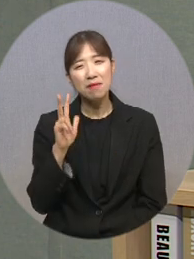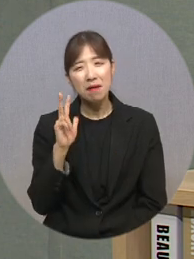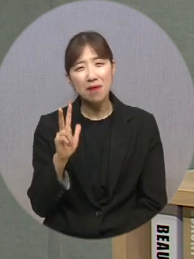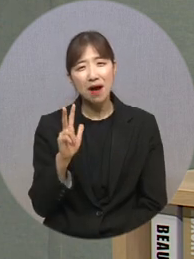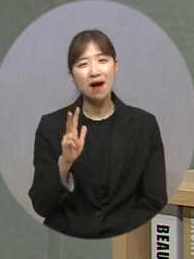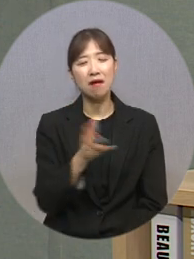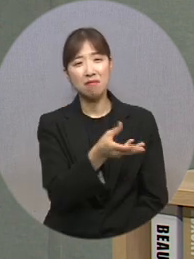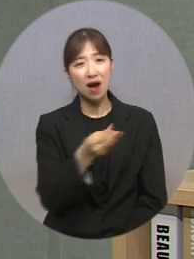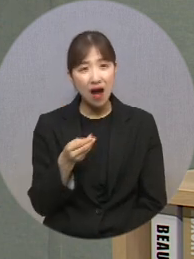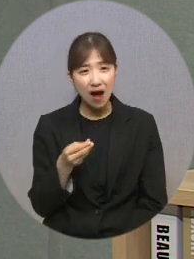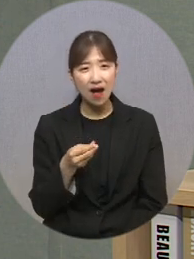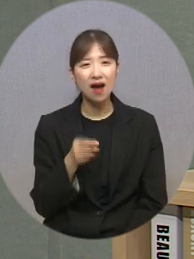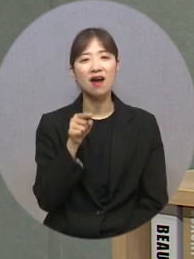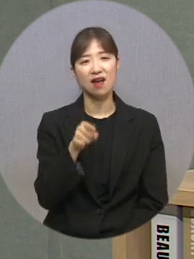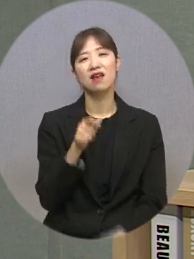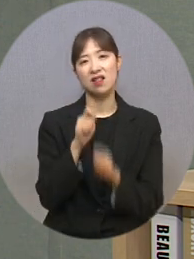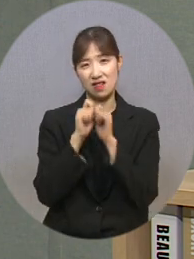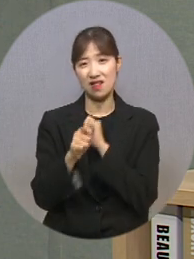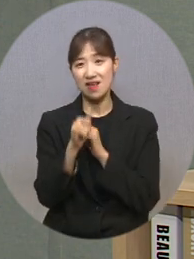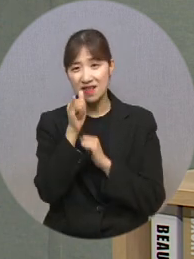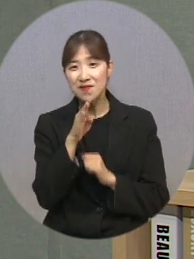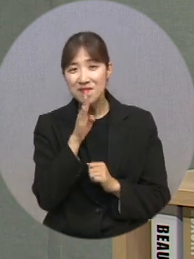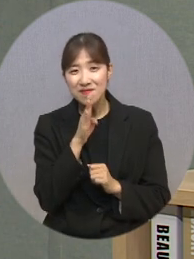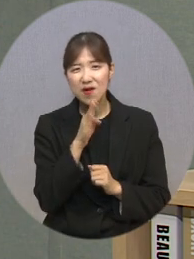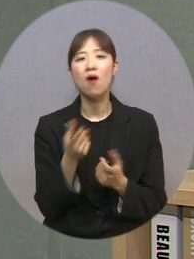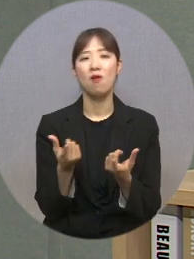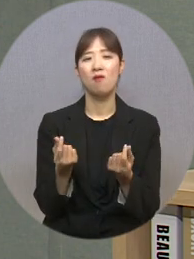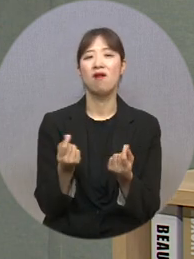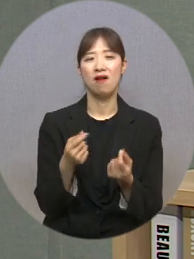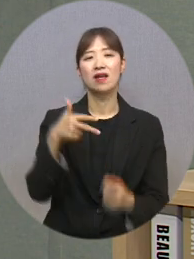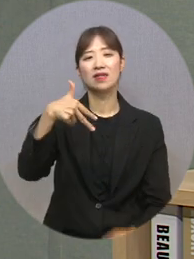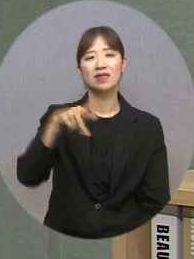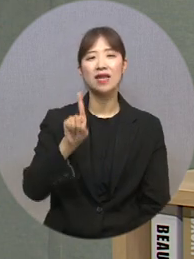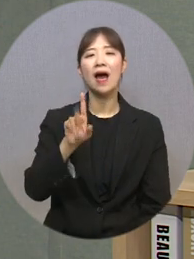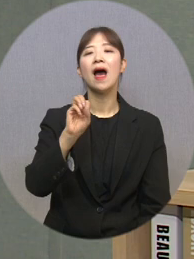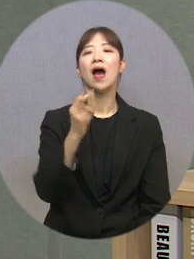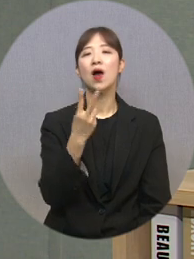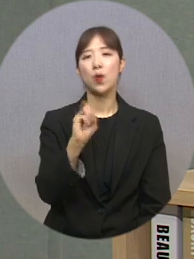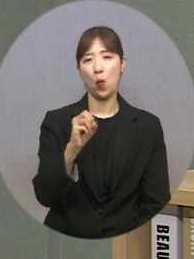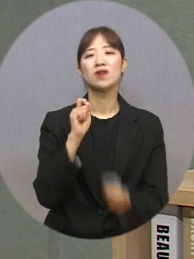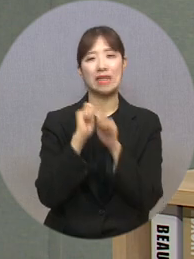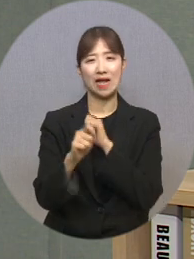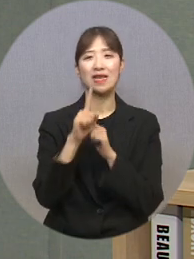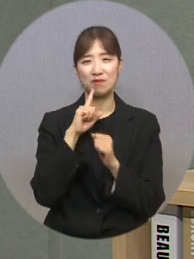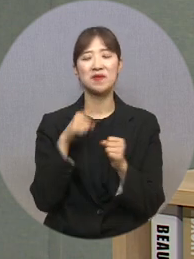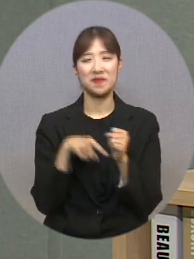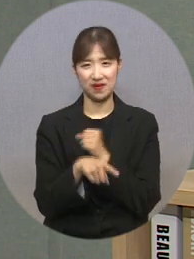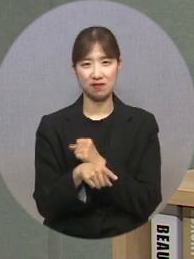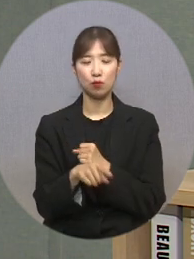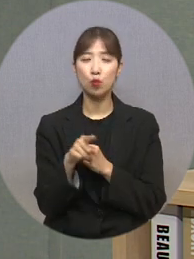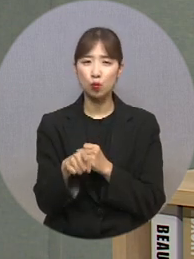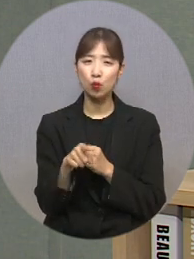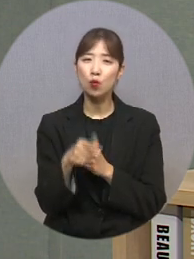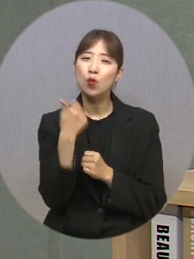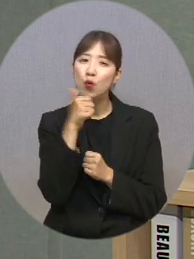빌리는 척하고 예, 차용 사기라고 하죠. 그 뭐 차용 예, 예, 예, 예. 차용 사기도 예. 하고 뭐 그런